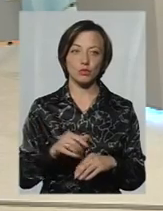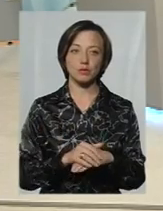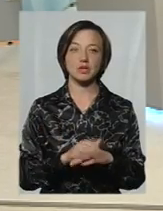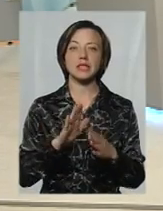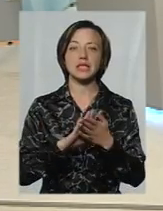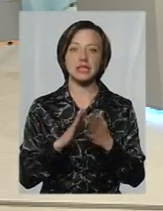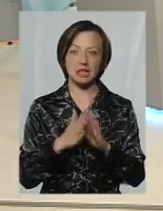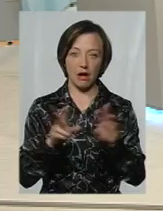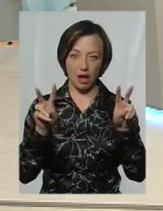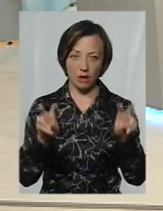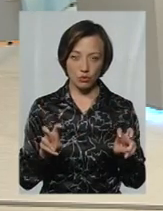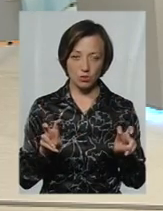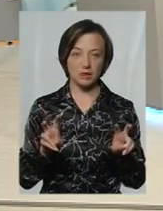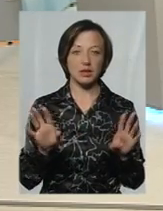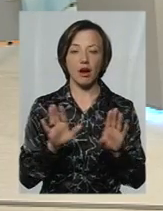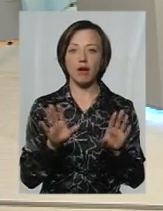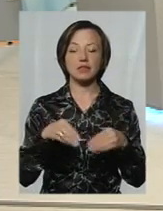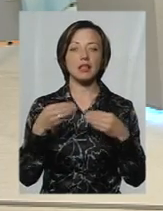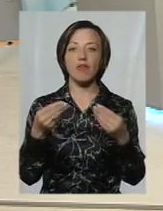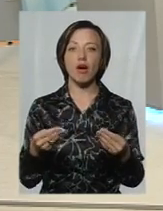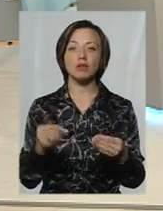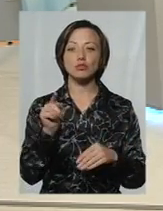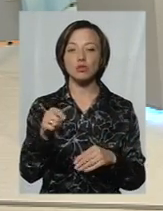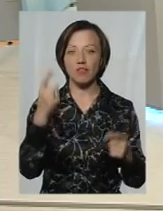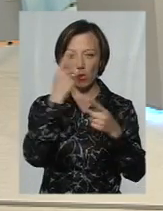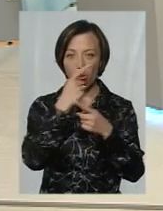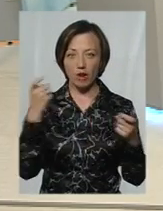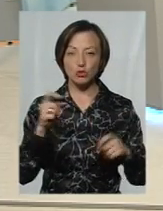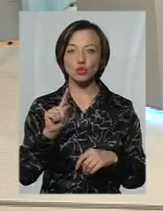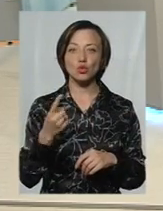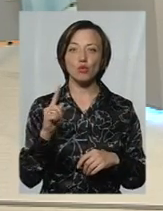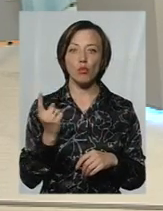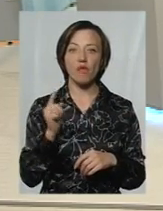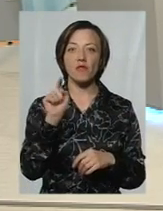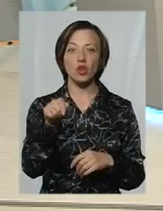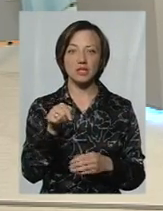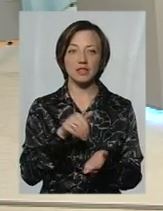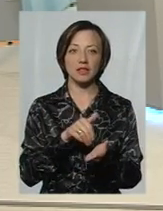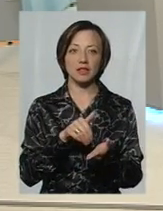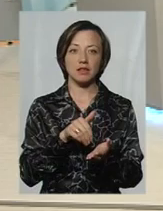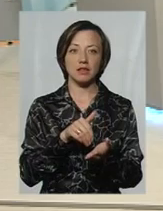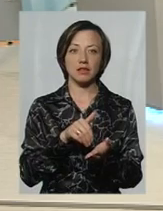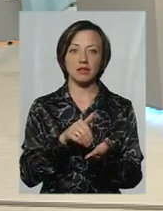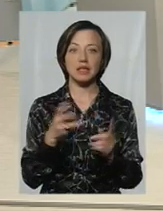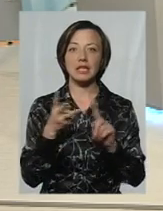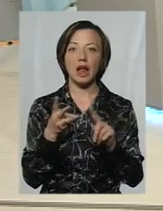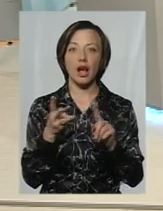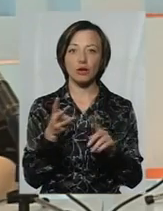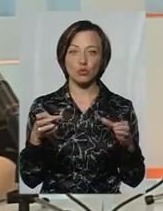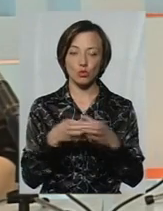Статус, інформацію, що він ні. Угу. Вона не давала йому інформацію, чому вони йому якби дали третю